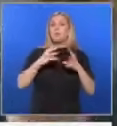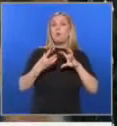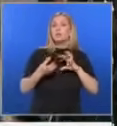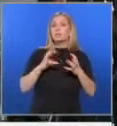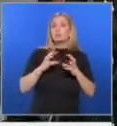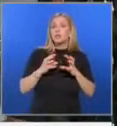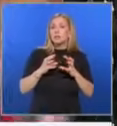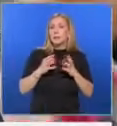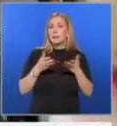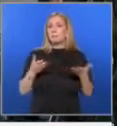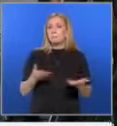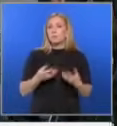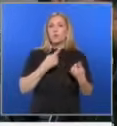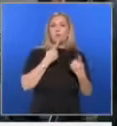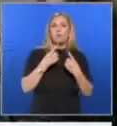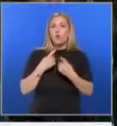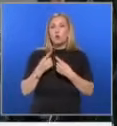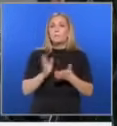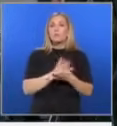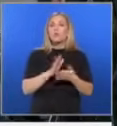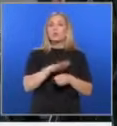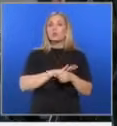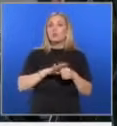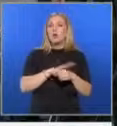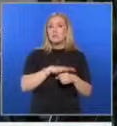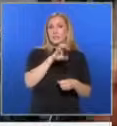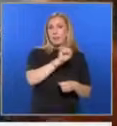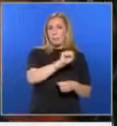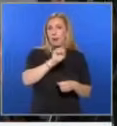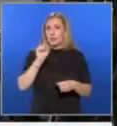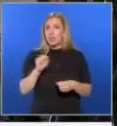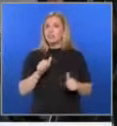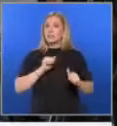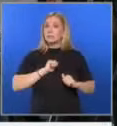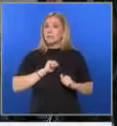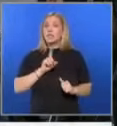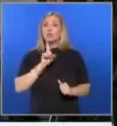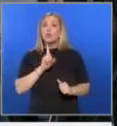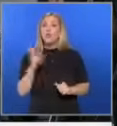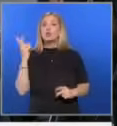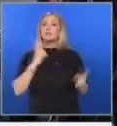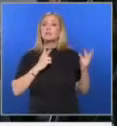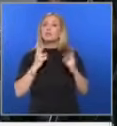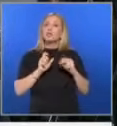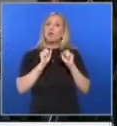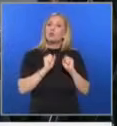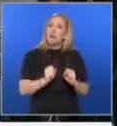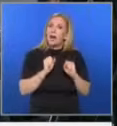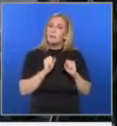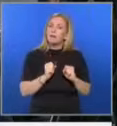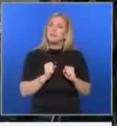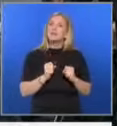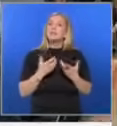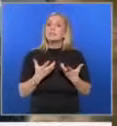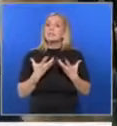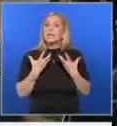политически уговорки между основните политически сили ще бъдат спазени, но разбира се, очакваме